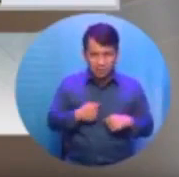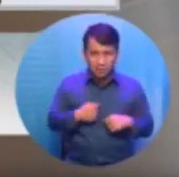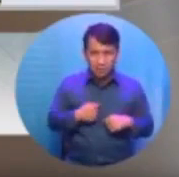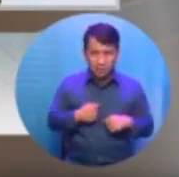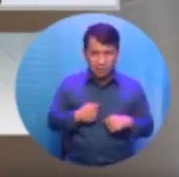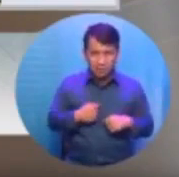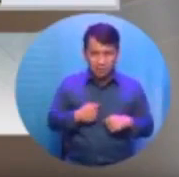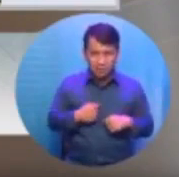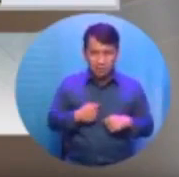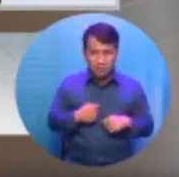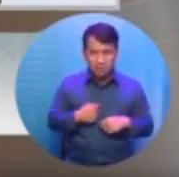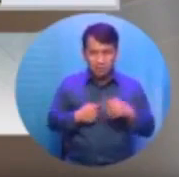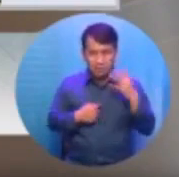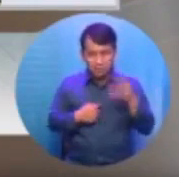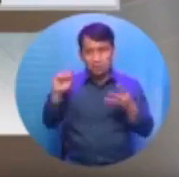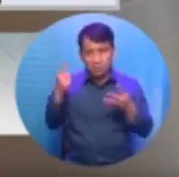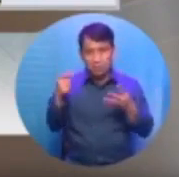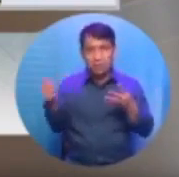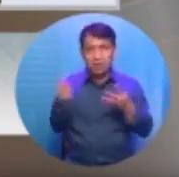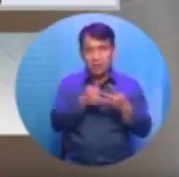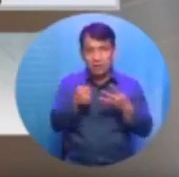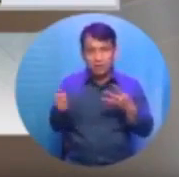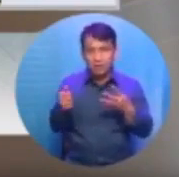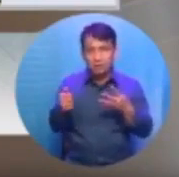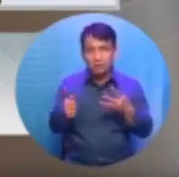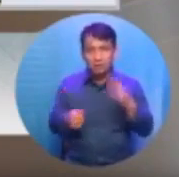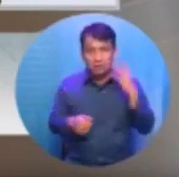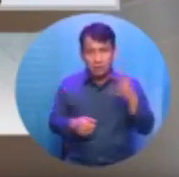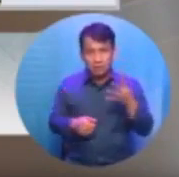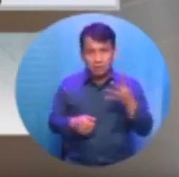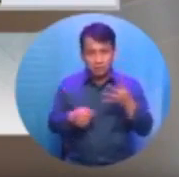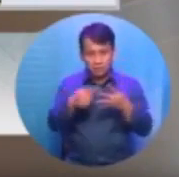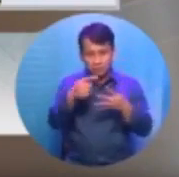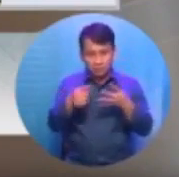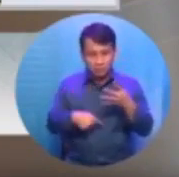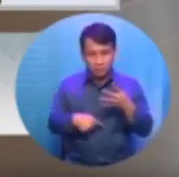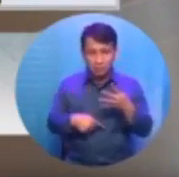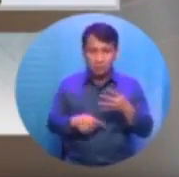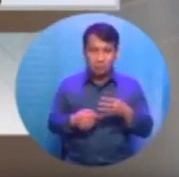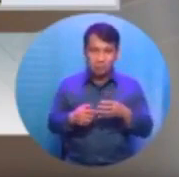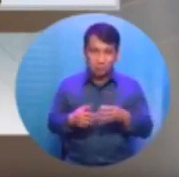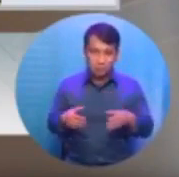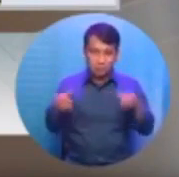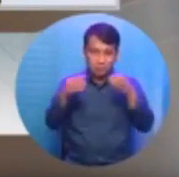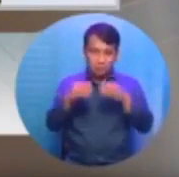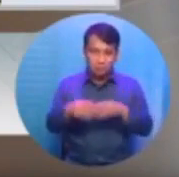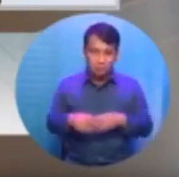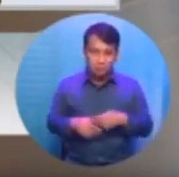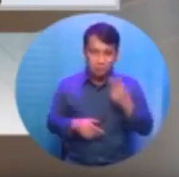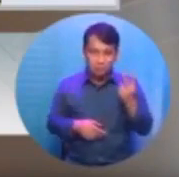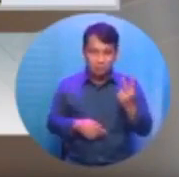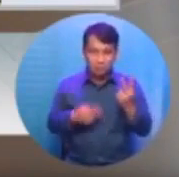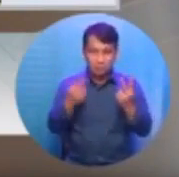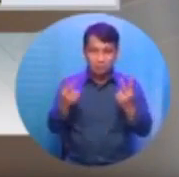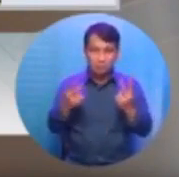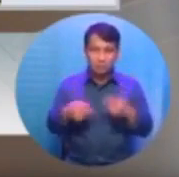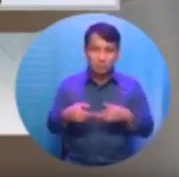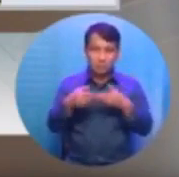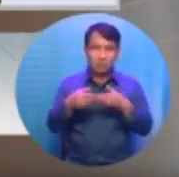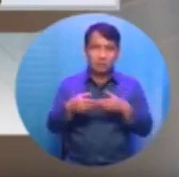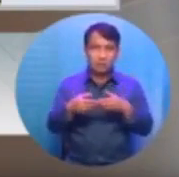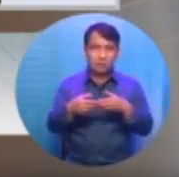gumasto nung apat lang na bote. Ngayon, nung lumipat apat na bote na, sir, ano po, bilog? Yung 2x2 po na napinakuha